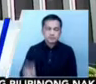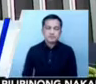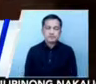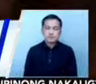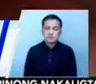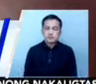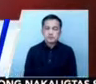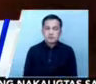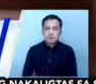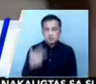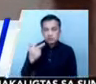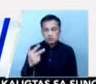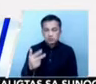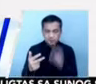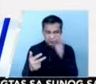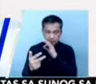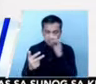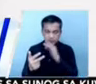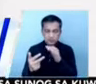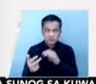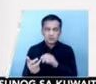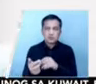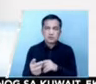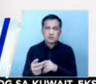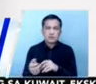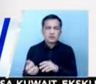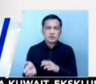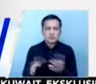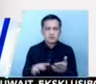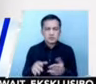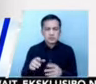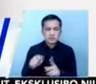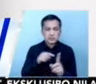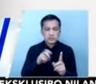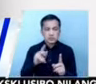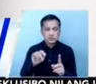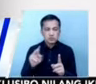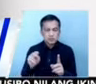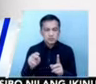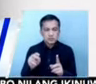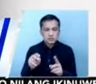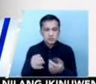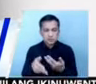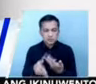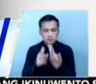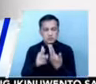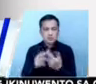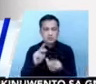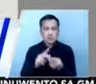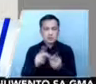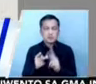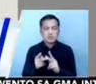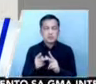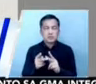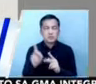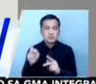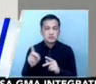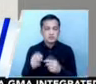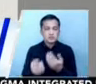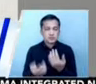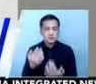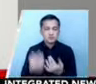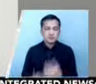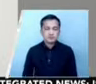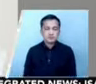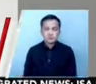Pilipino naman ang nasawi, kabilang si Edwin na naka-video call ng partner niya habang may sunog. Mami,